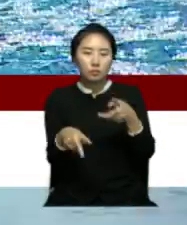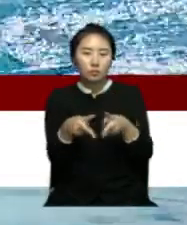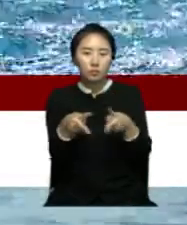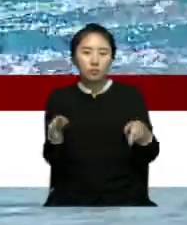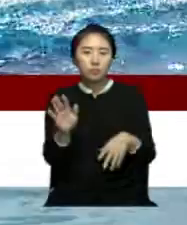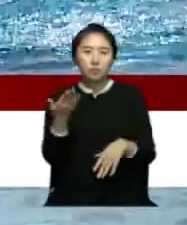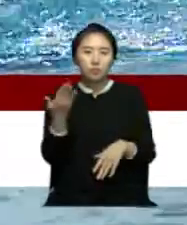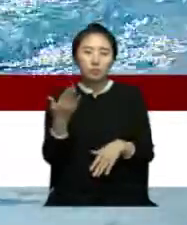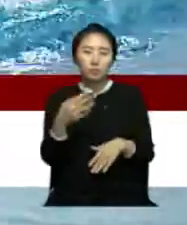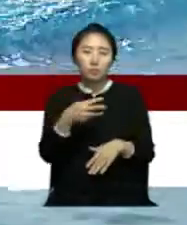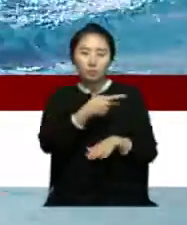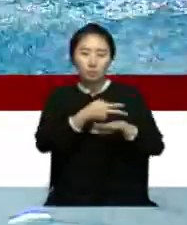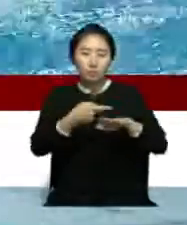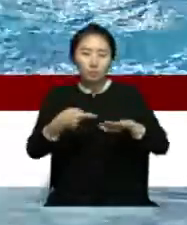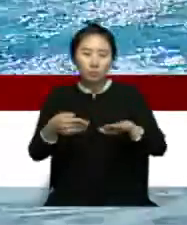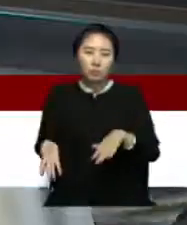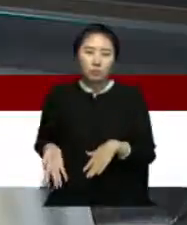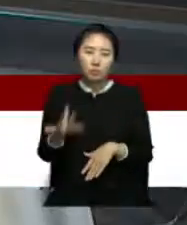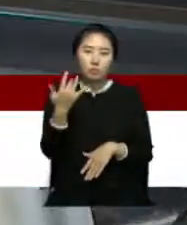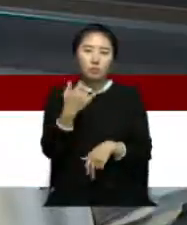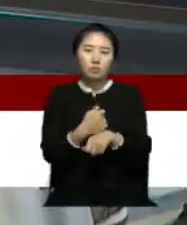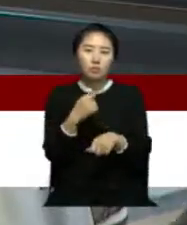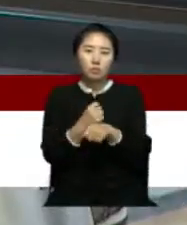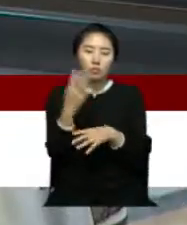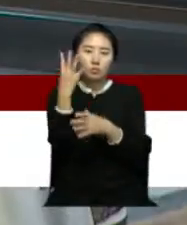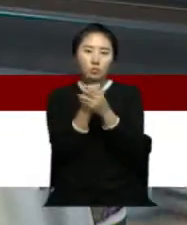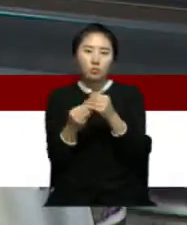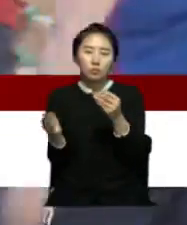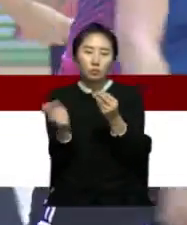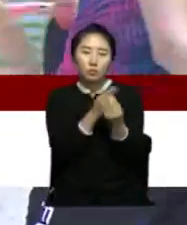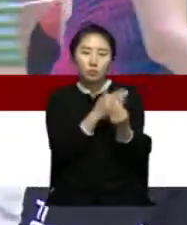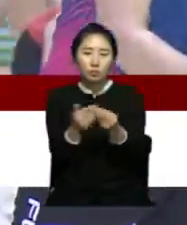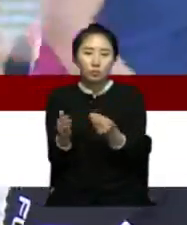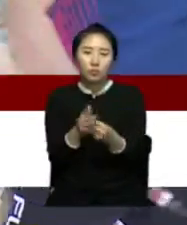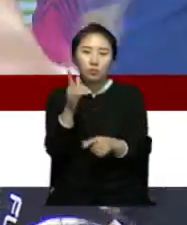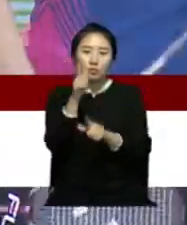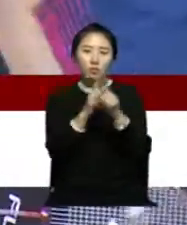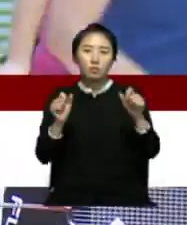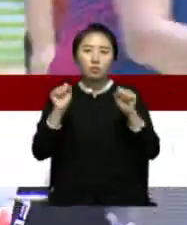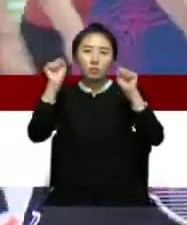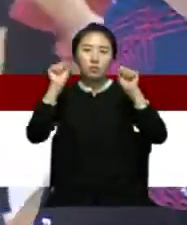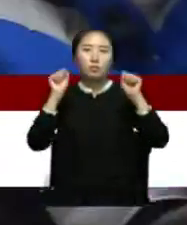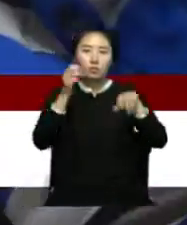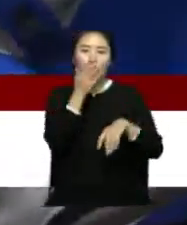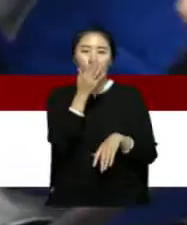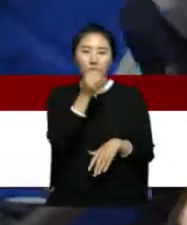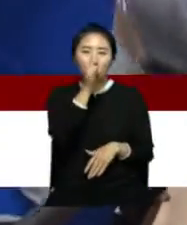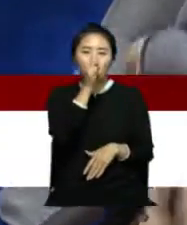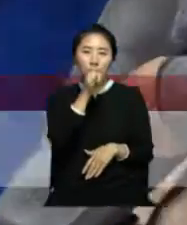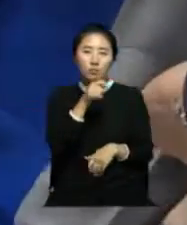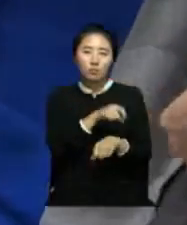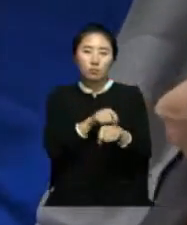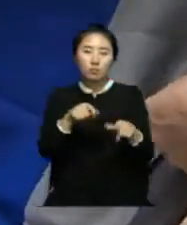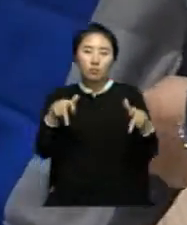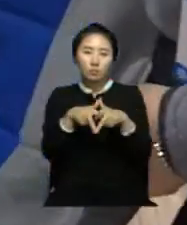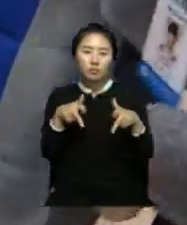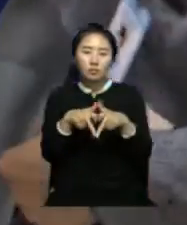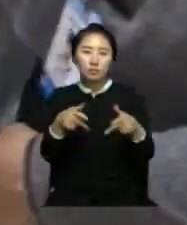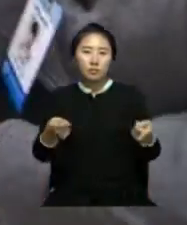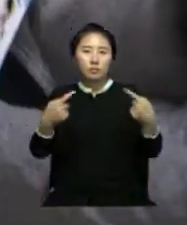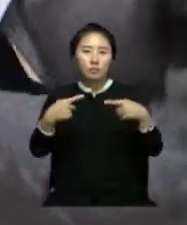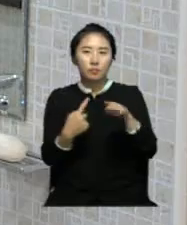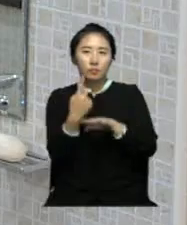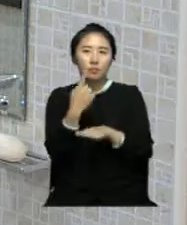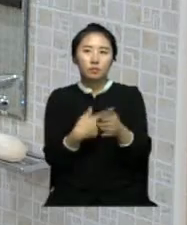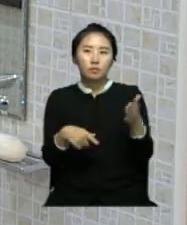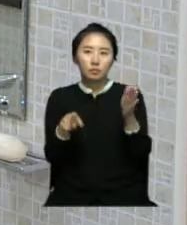2층입니다. 수영장과 볼링장을 갖추고 농구와 배드민턴 등의 실내 운동도 즐길 수 있습니다. 특히 장애인들의 참여를